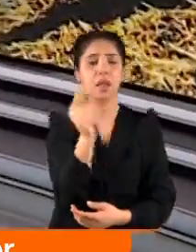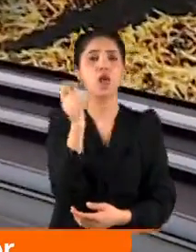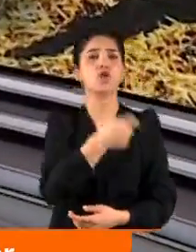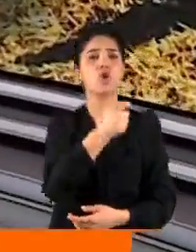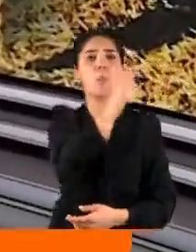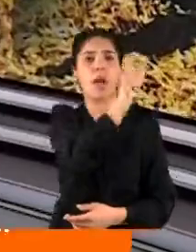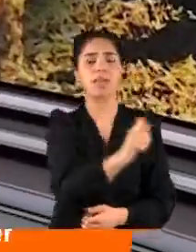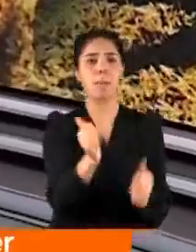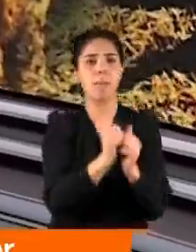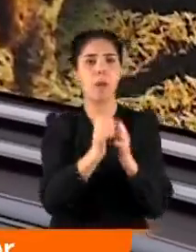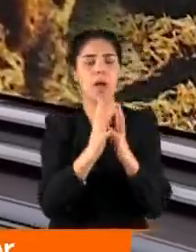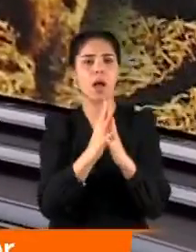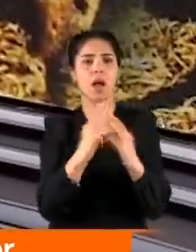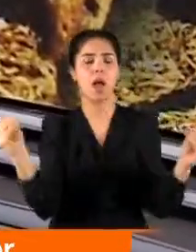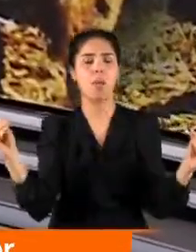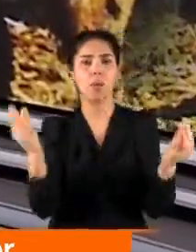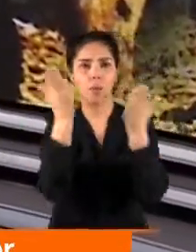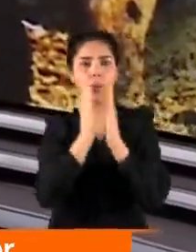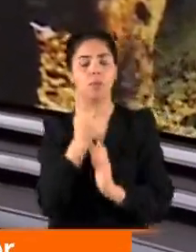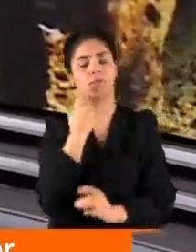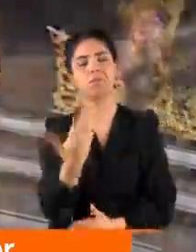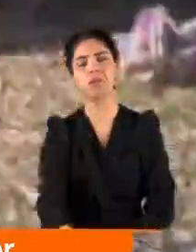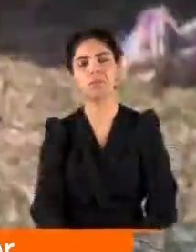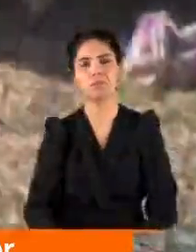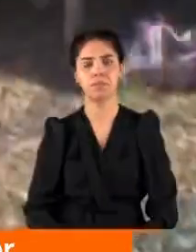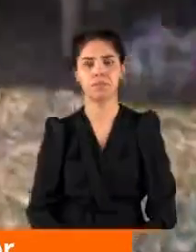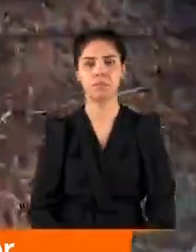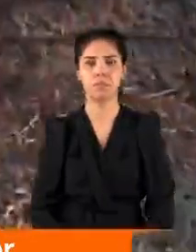birlikte ortadan kayboldu.